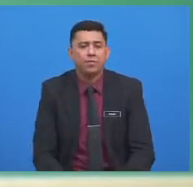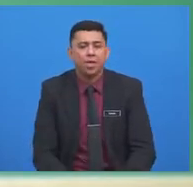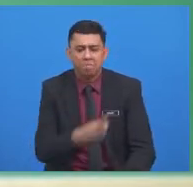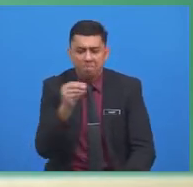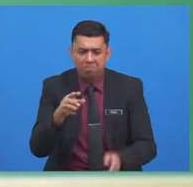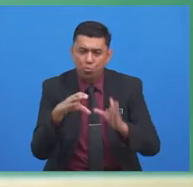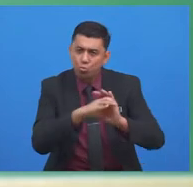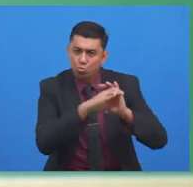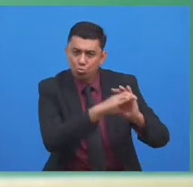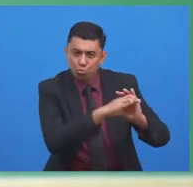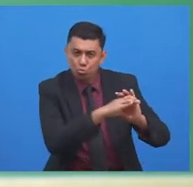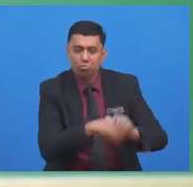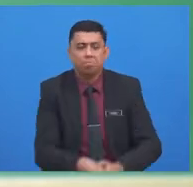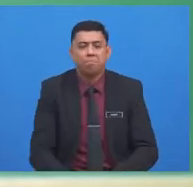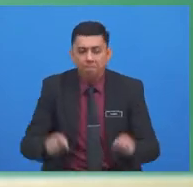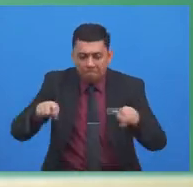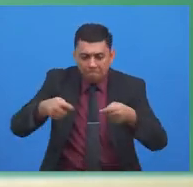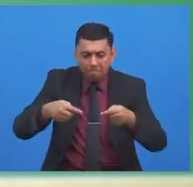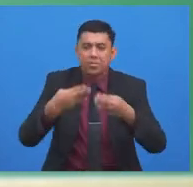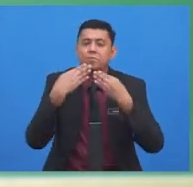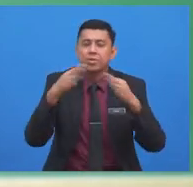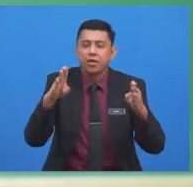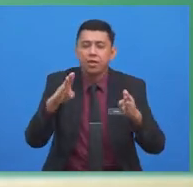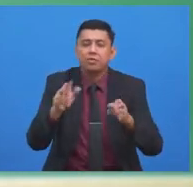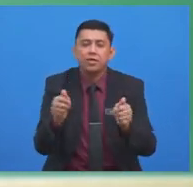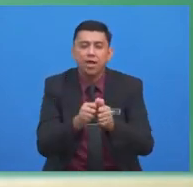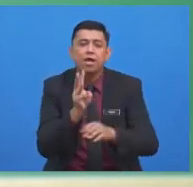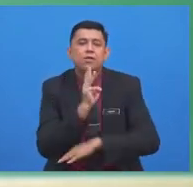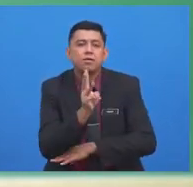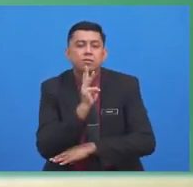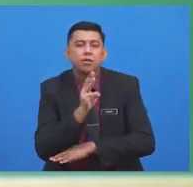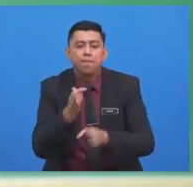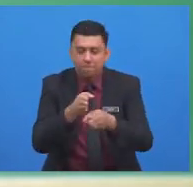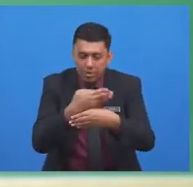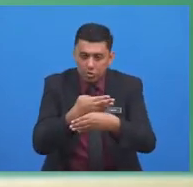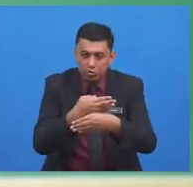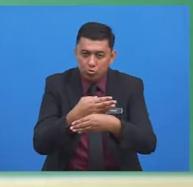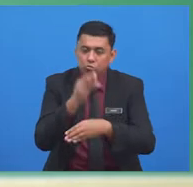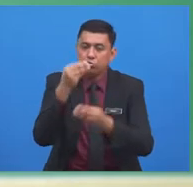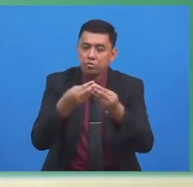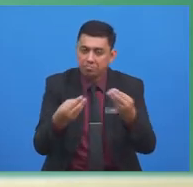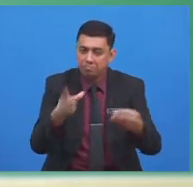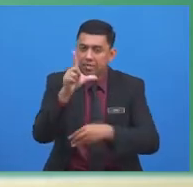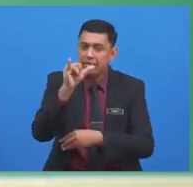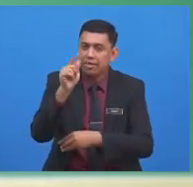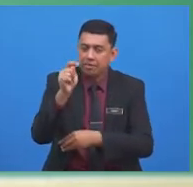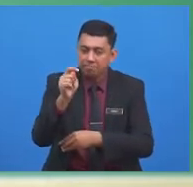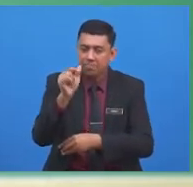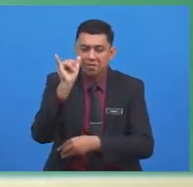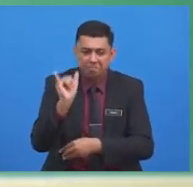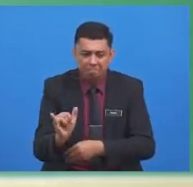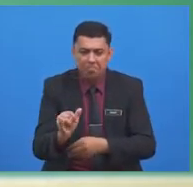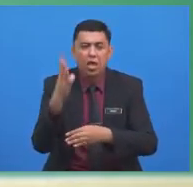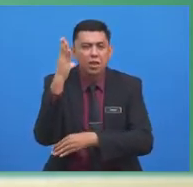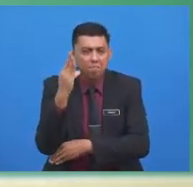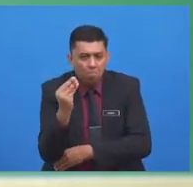mika dan feldspar bertindak balas dengan air membentuk tanah liat putih atau kaolin yang lembut.